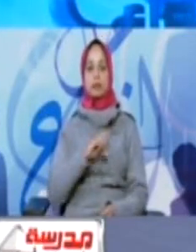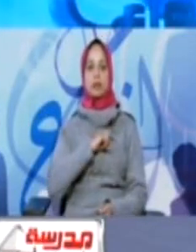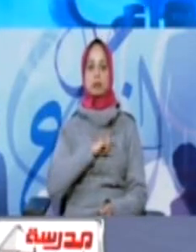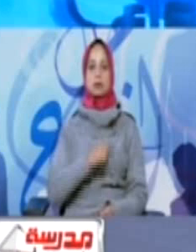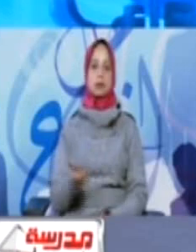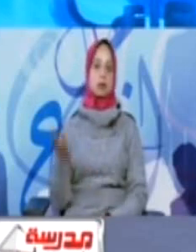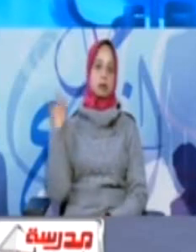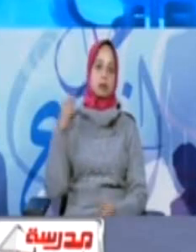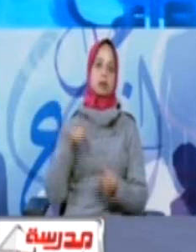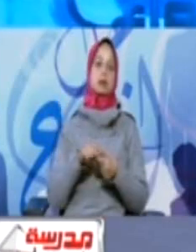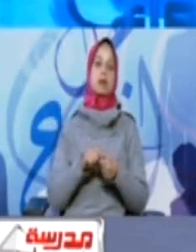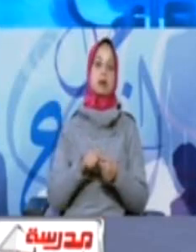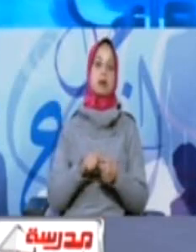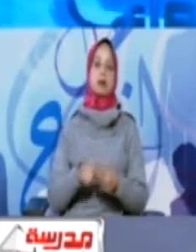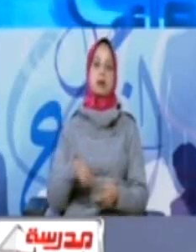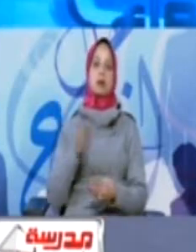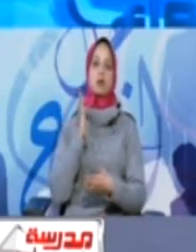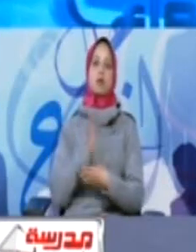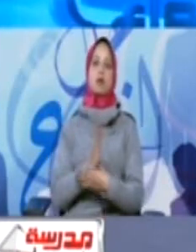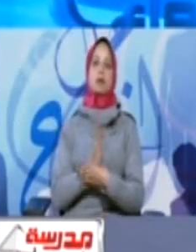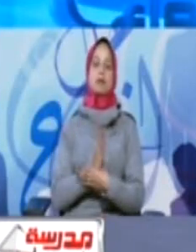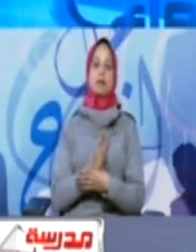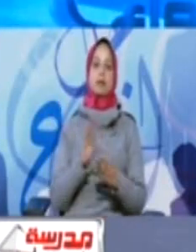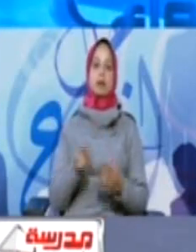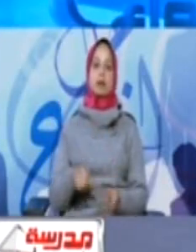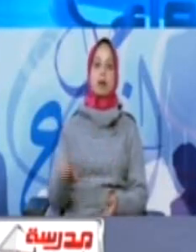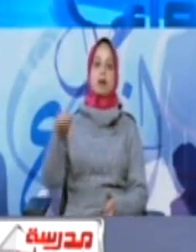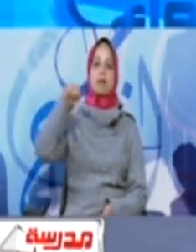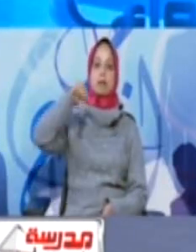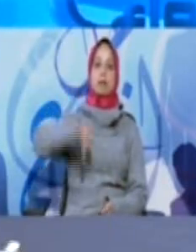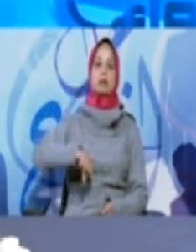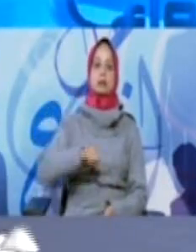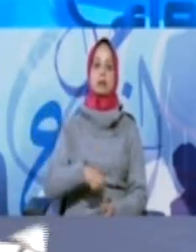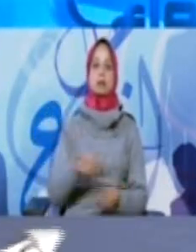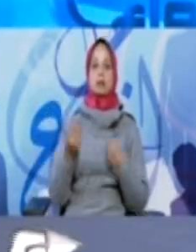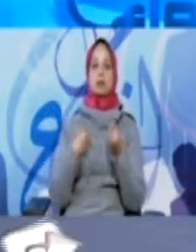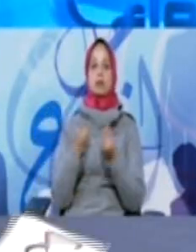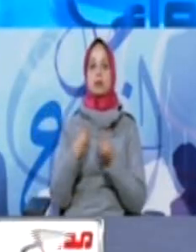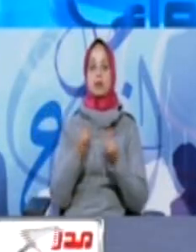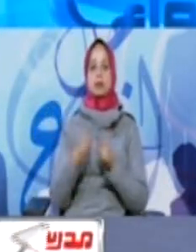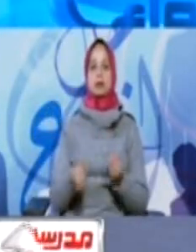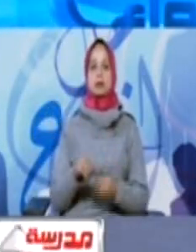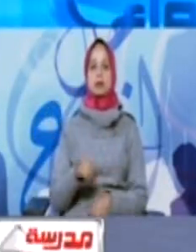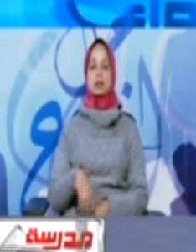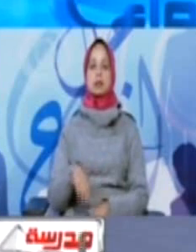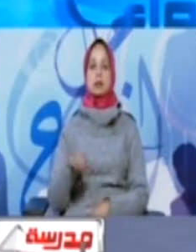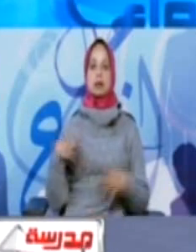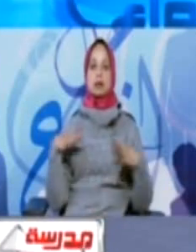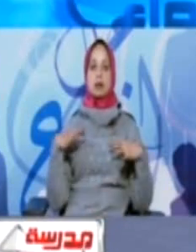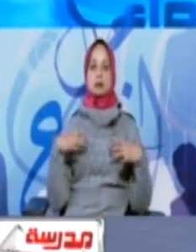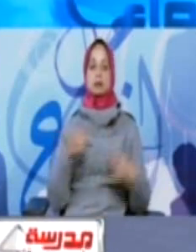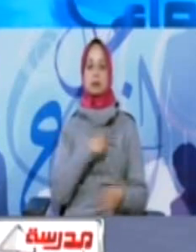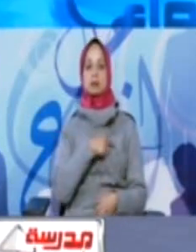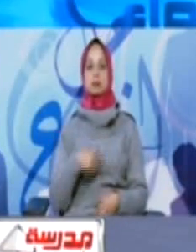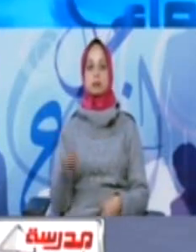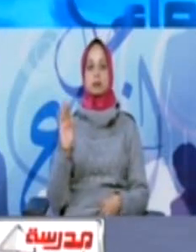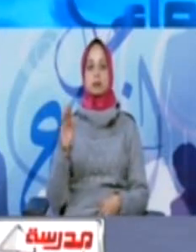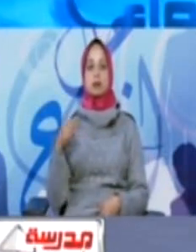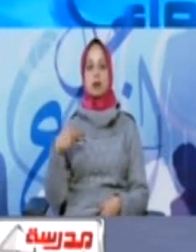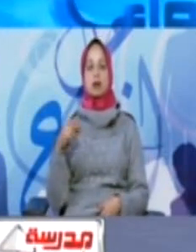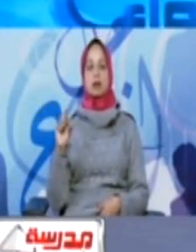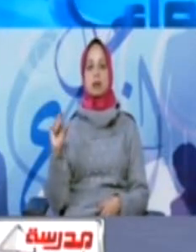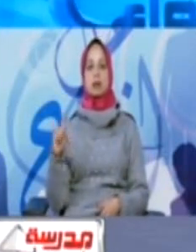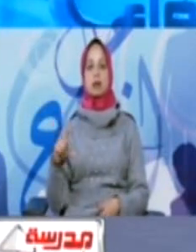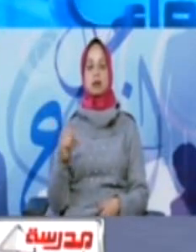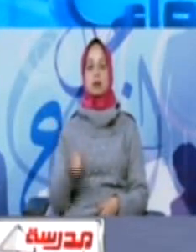فاتت توقف الاستاذ محمود عن فشل مفاوضات سعد ماكدونالد. طبعا فشل مفاوضات سعد مع ماكدونالد رئيس وزراء